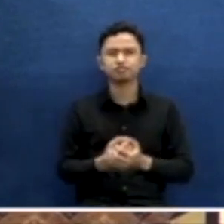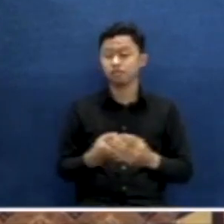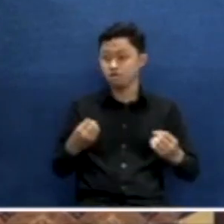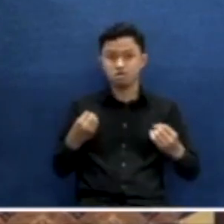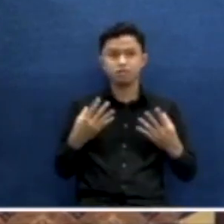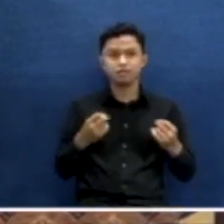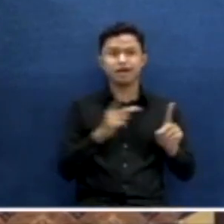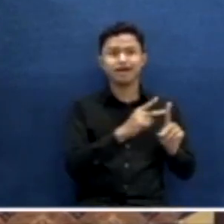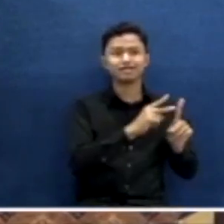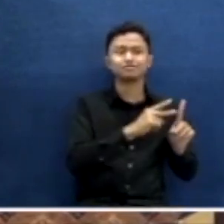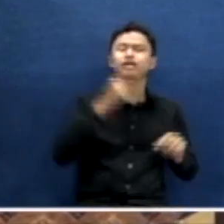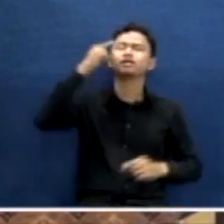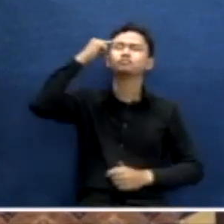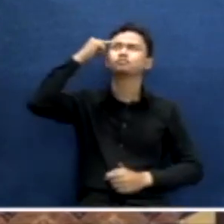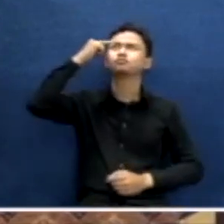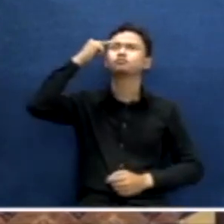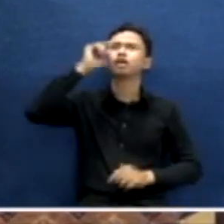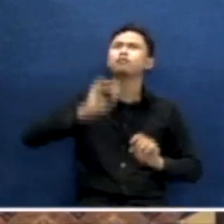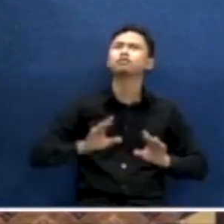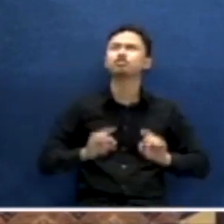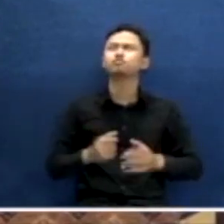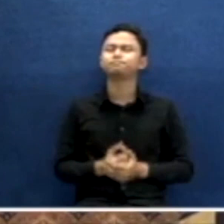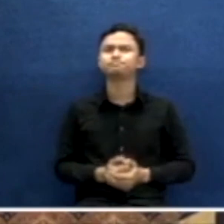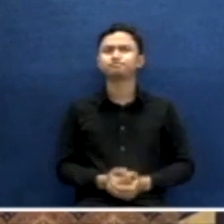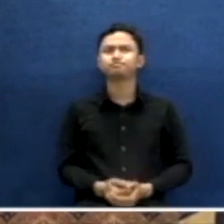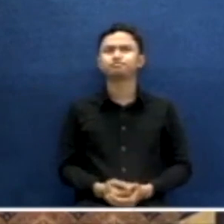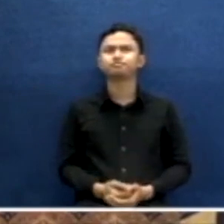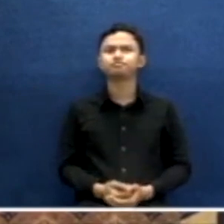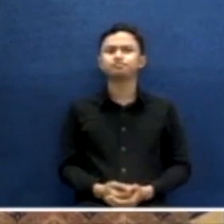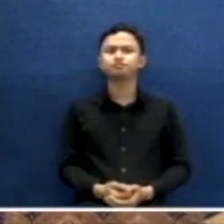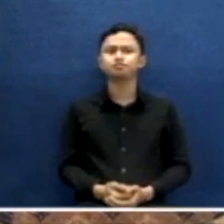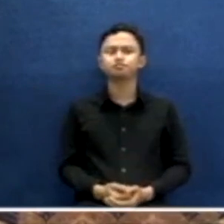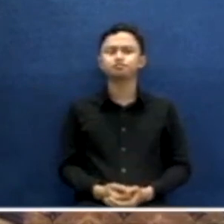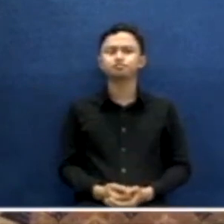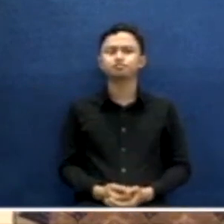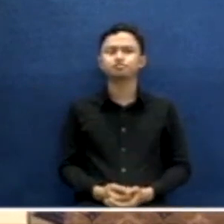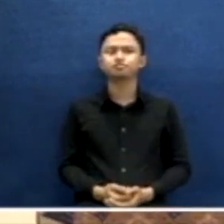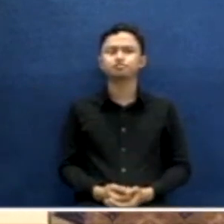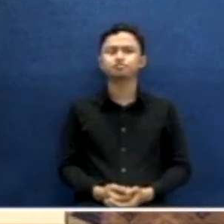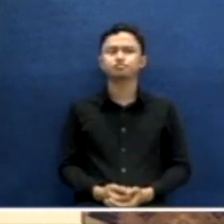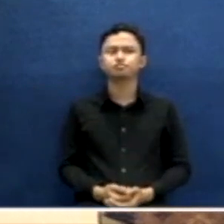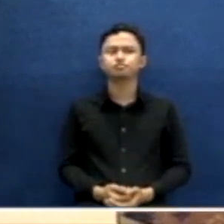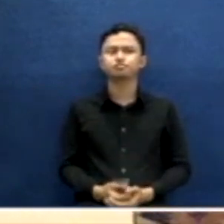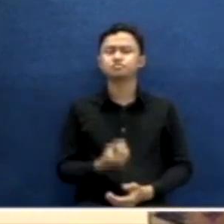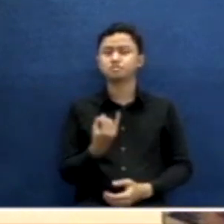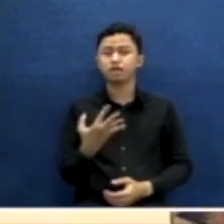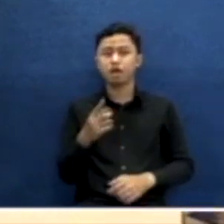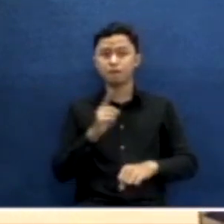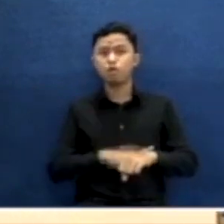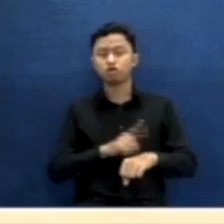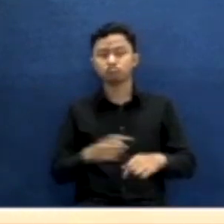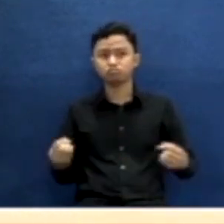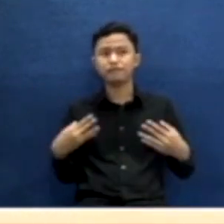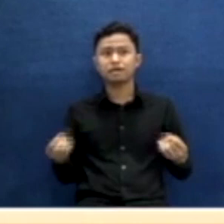mendapatsebuahide.MasyaAllah, idenyamemangeksentrik,tapidiabenar-benar mempraktikkannya.Setelahbeberapawaktu, Hazadbin